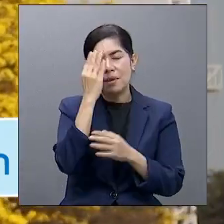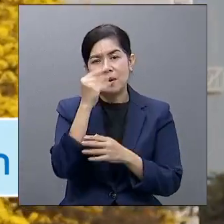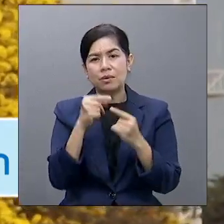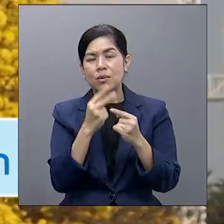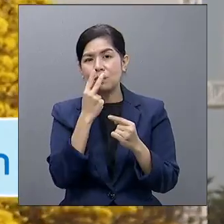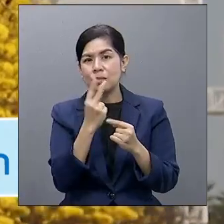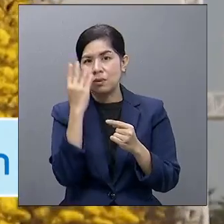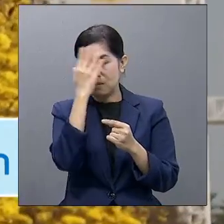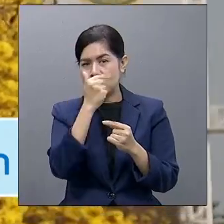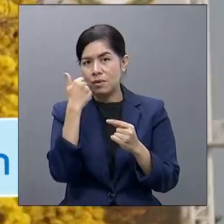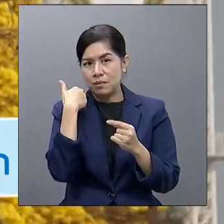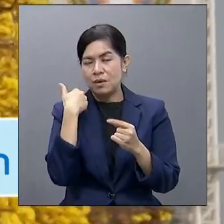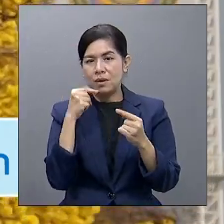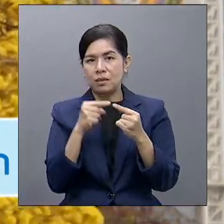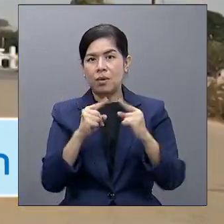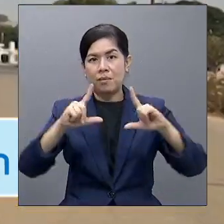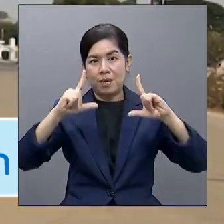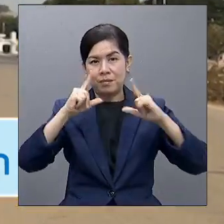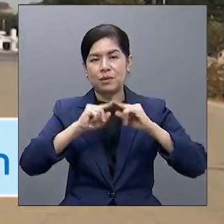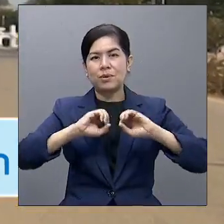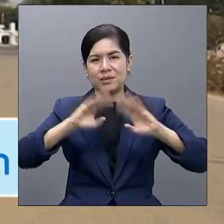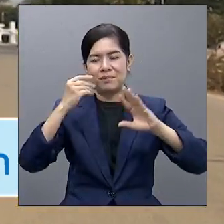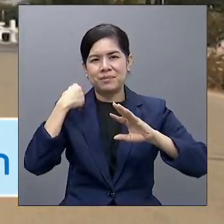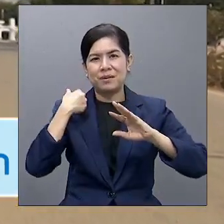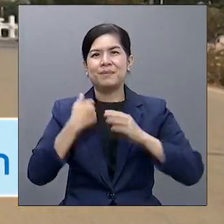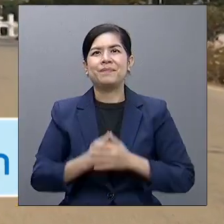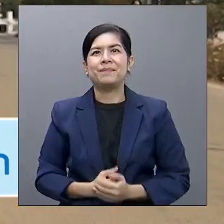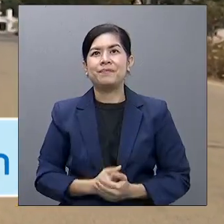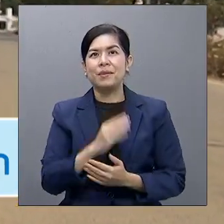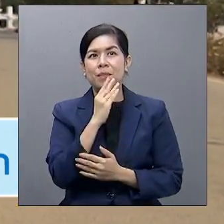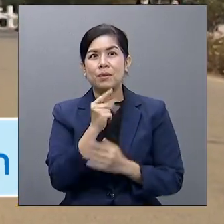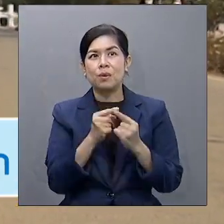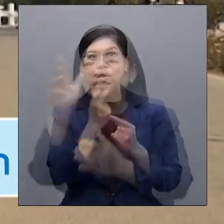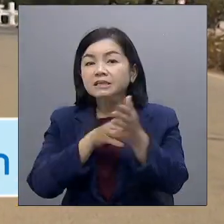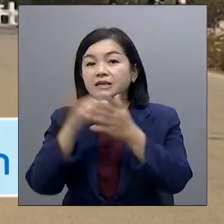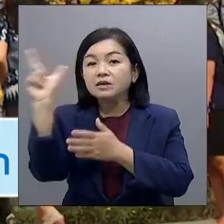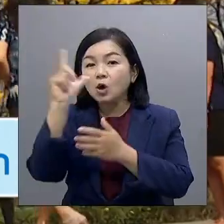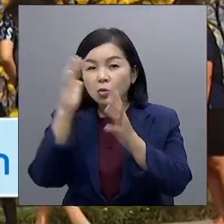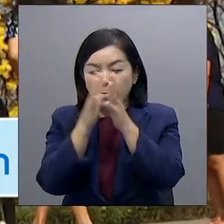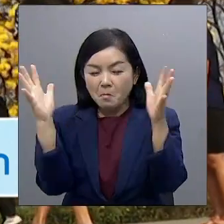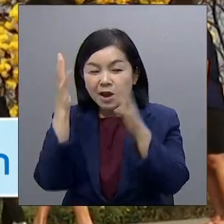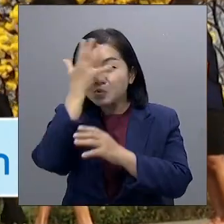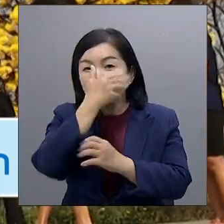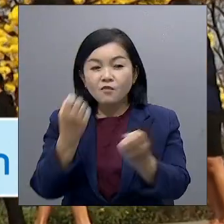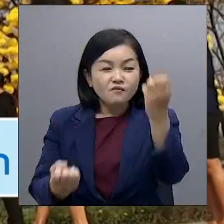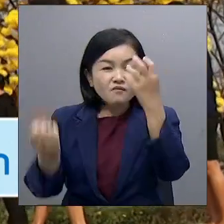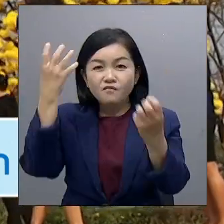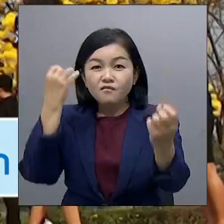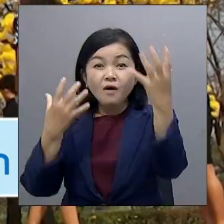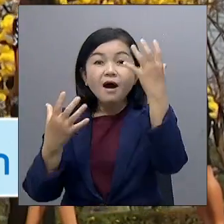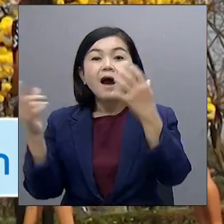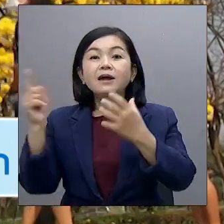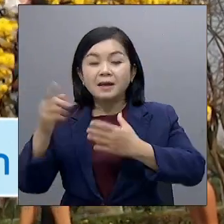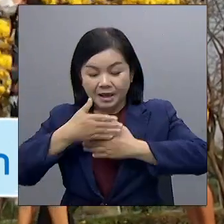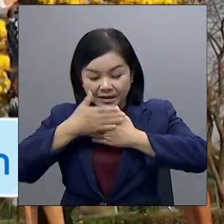งามโหนี่ภาพโฟกัส close upสวยมากเลยนะสวยนะนี่คือถ้าเกิดมันยิ่งอยู่กันเยอะๆเนี่ยคงสวยมากๆเลยนะครับใส่เหลืองแบบอ่าพื้นหลัง